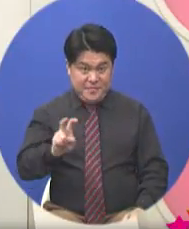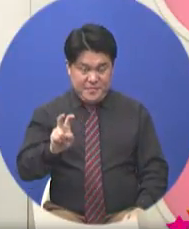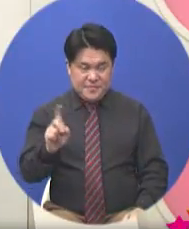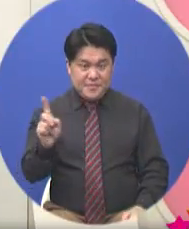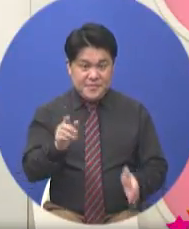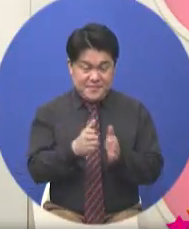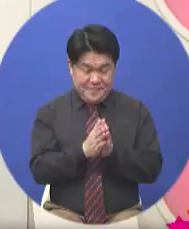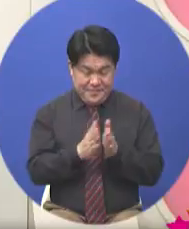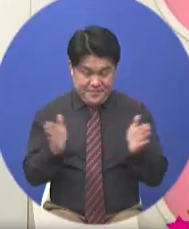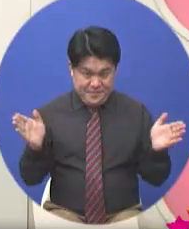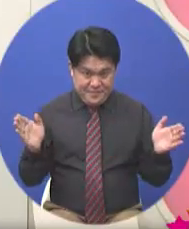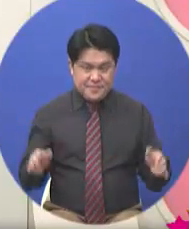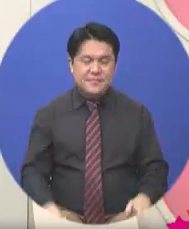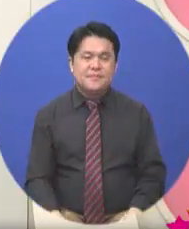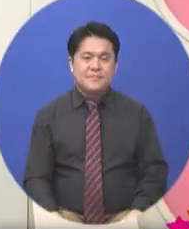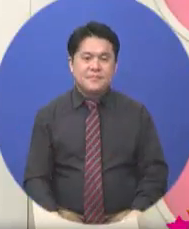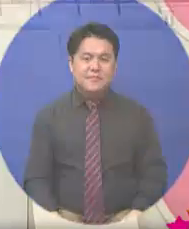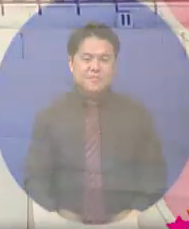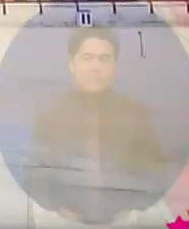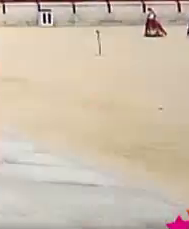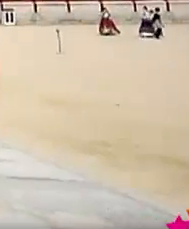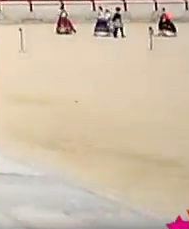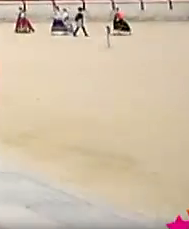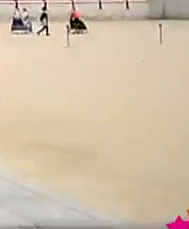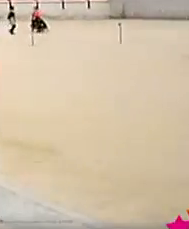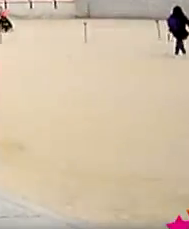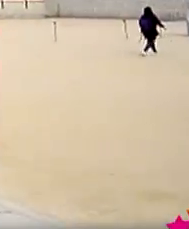부릅니다. 붉은 입술.